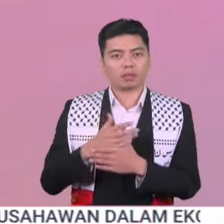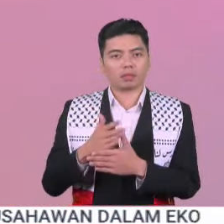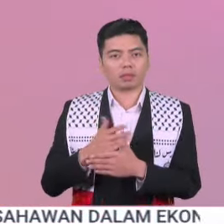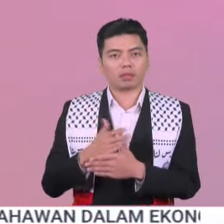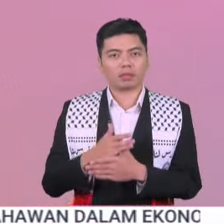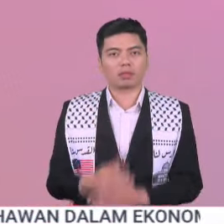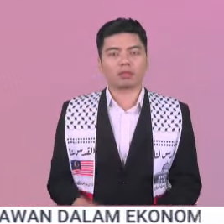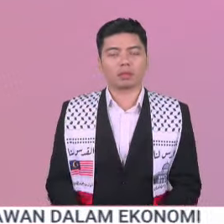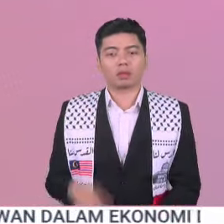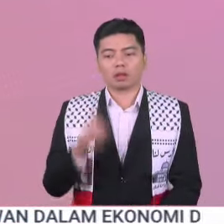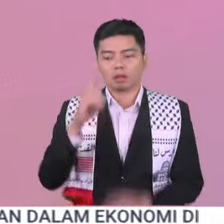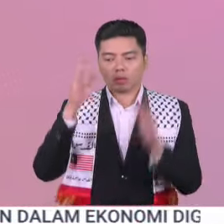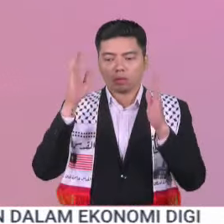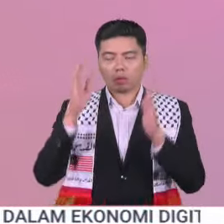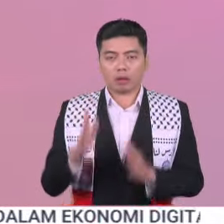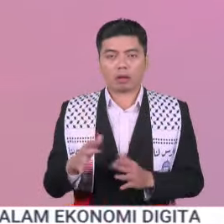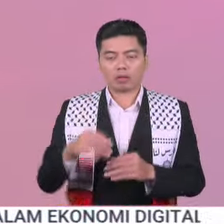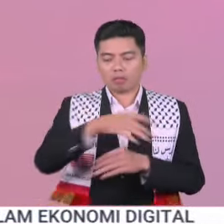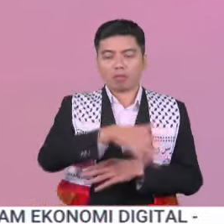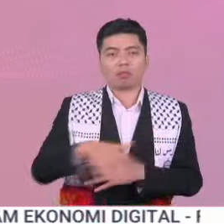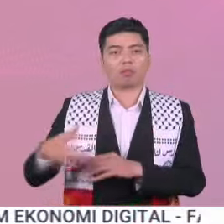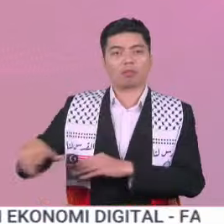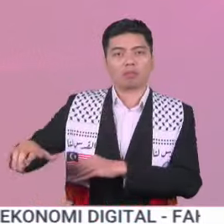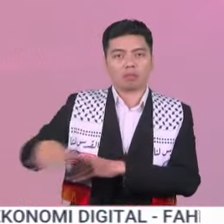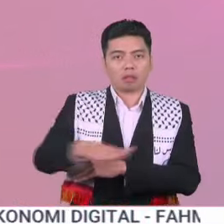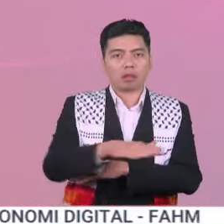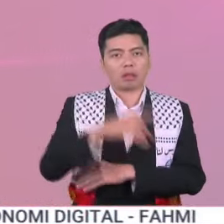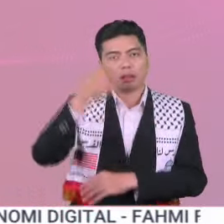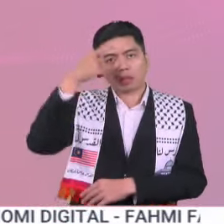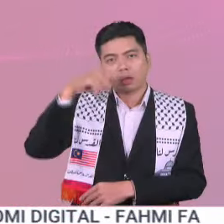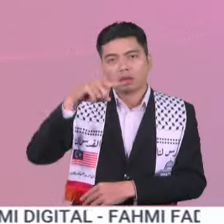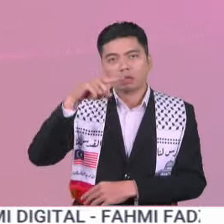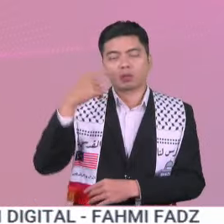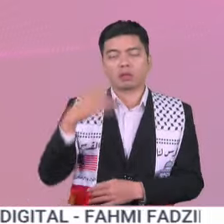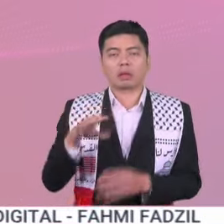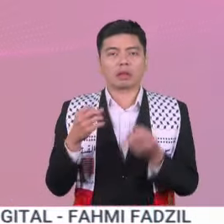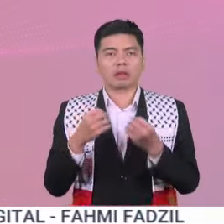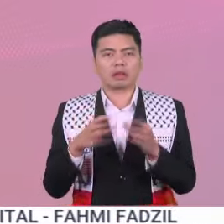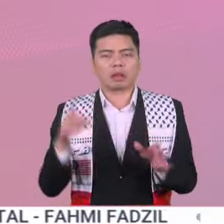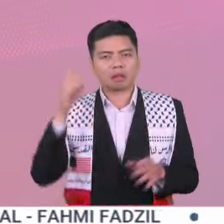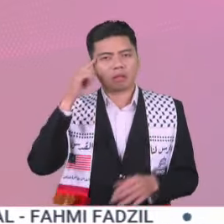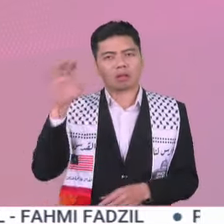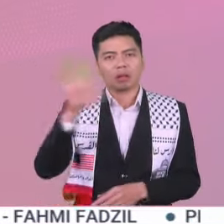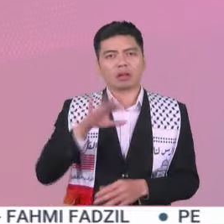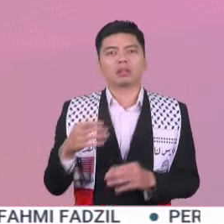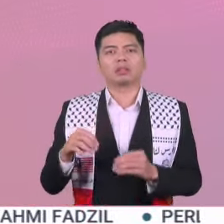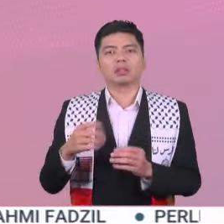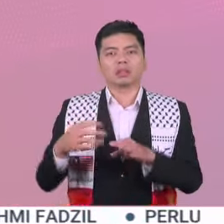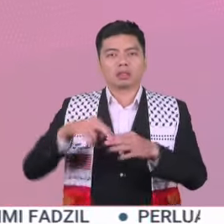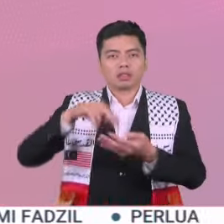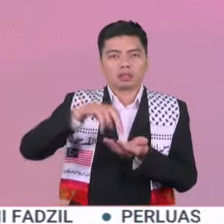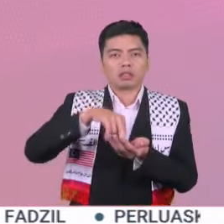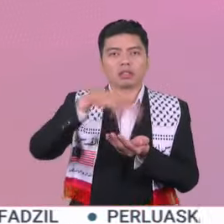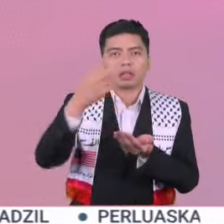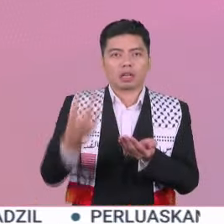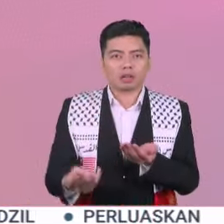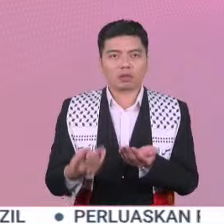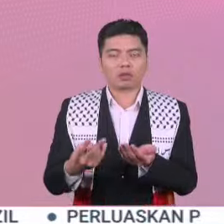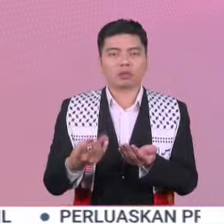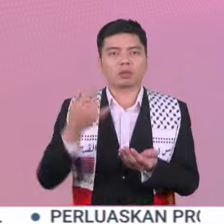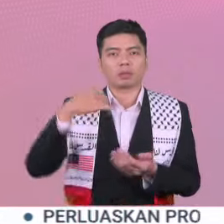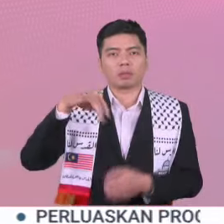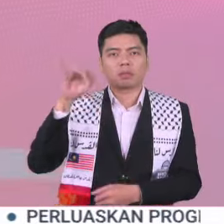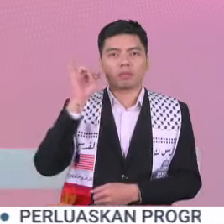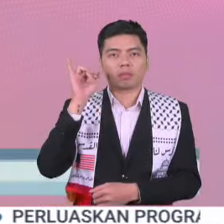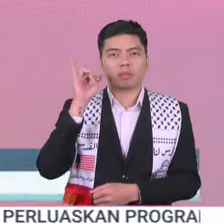seorang nelayan warga Thailand dilaporkan hilang selepas disaki terjatuh ke dalam laut berdekatan Pulau perhentian malam tadi pengarah maritim Kelantan